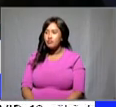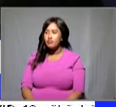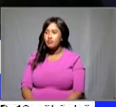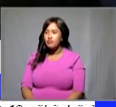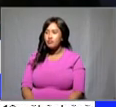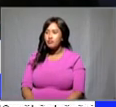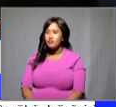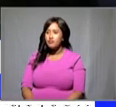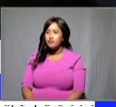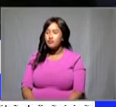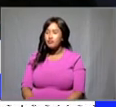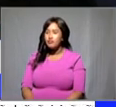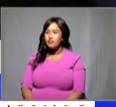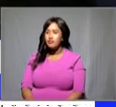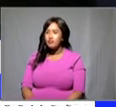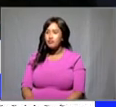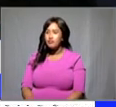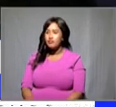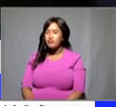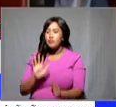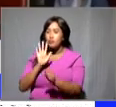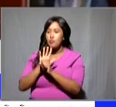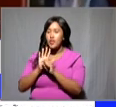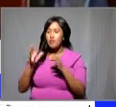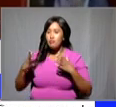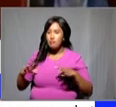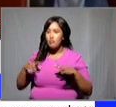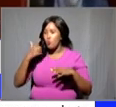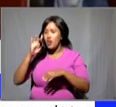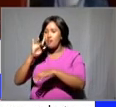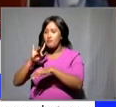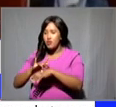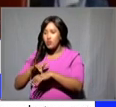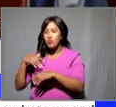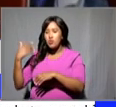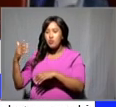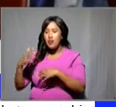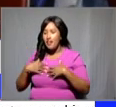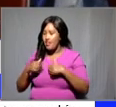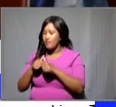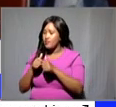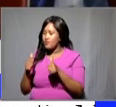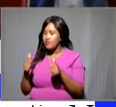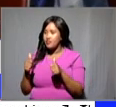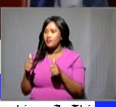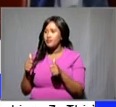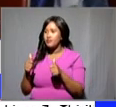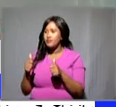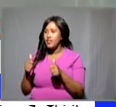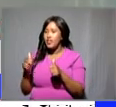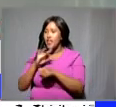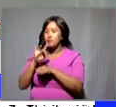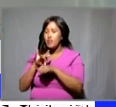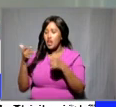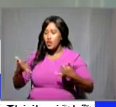But most of the people and the majority of the people that get Adwege ale maranyito ni murimo yo ni marahona like myself and I'm living proof of that. Makiria